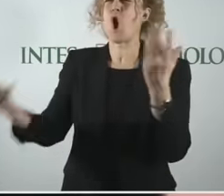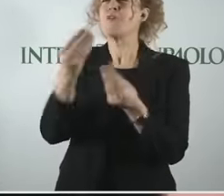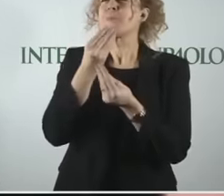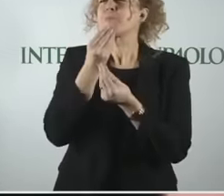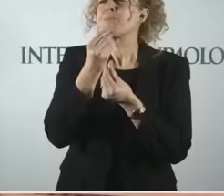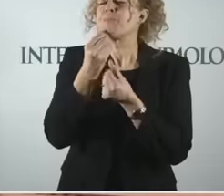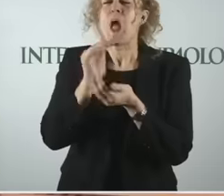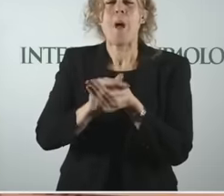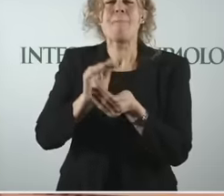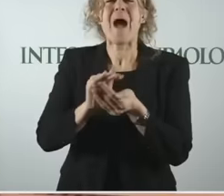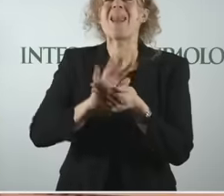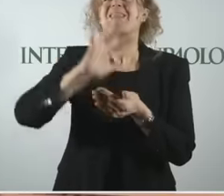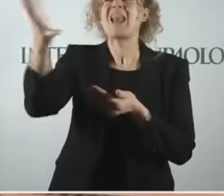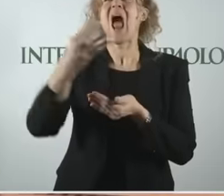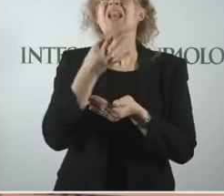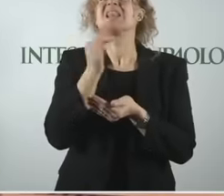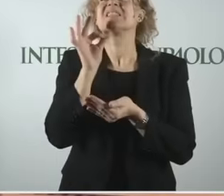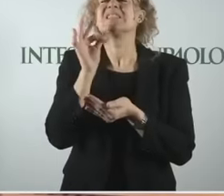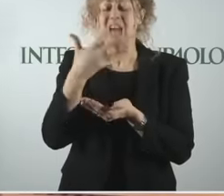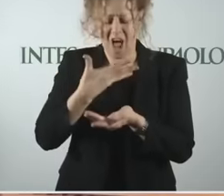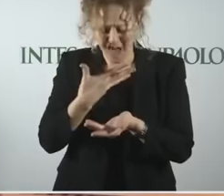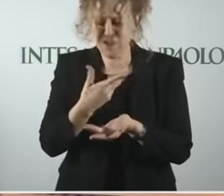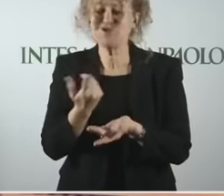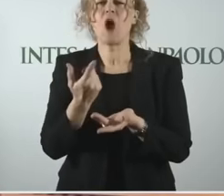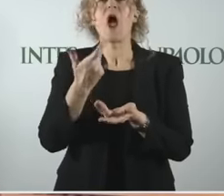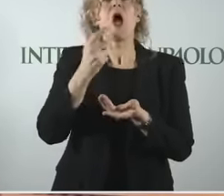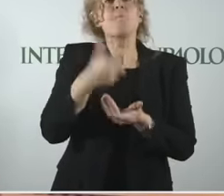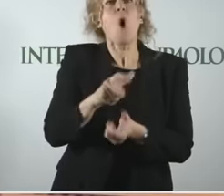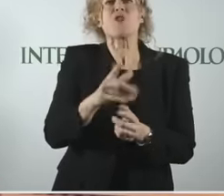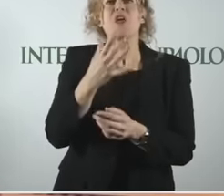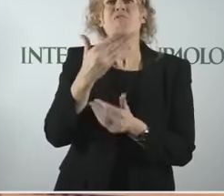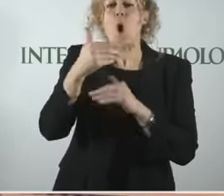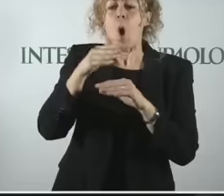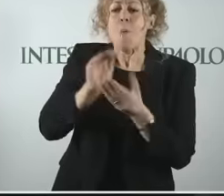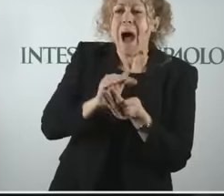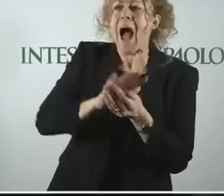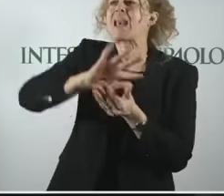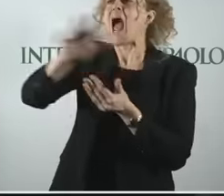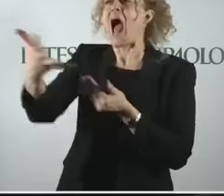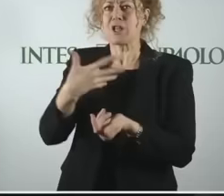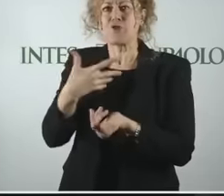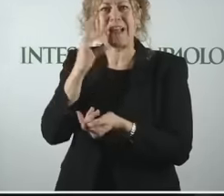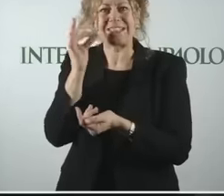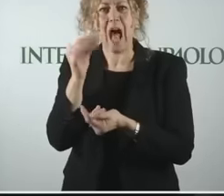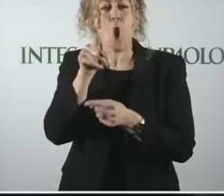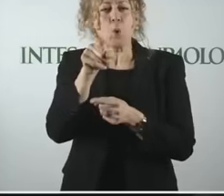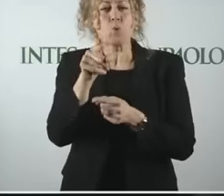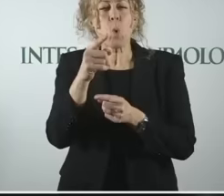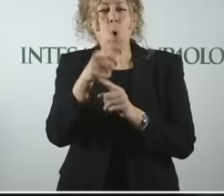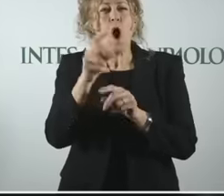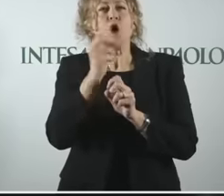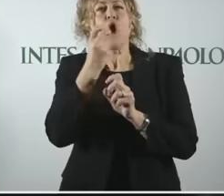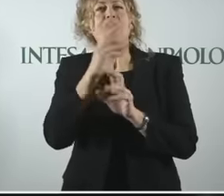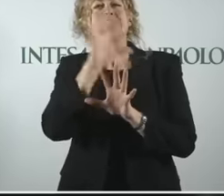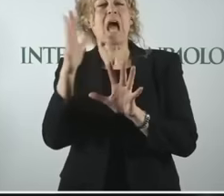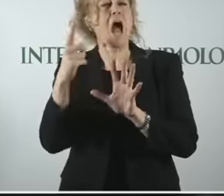sale Lo Pane altrui perché il pane altrui sa di sale e quindi a te Toscano in esilio ti fa sentire ogni volta